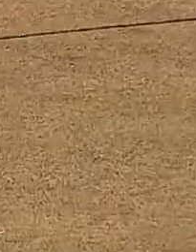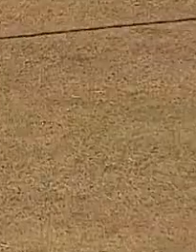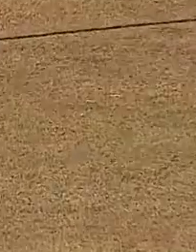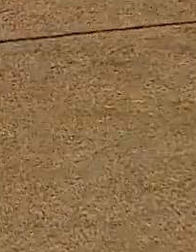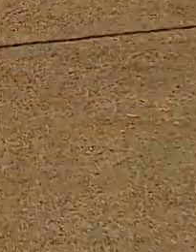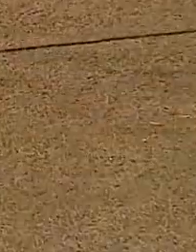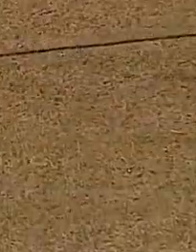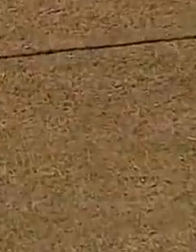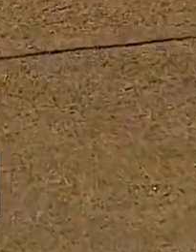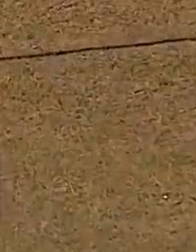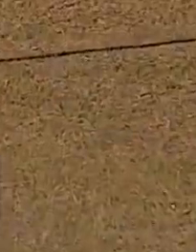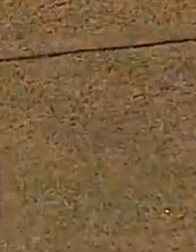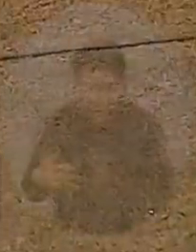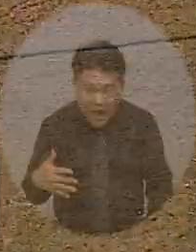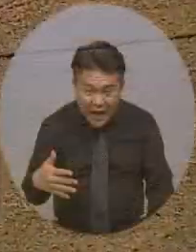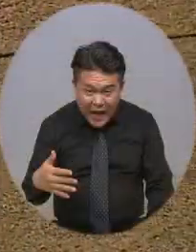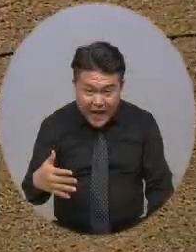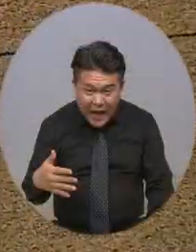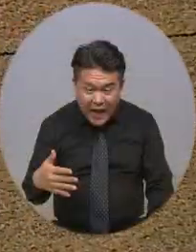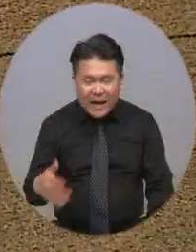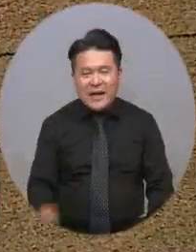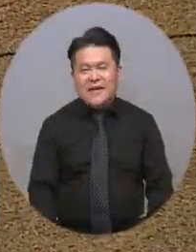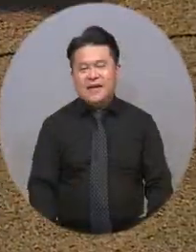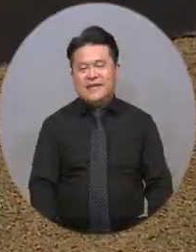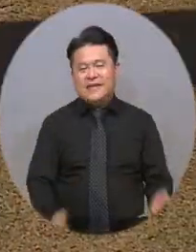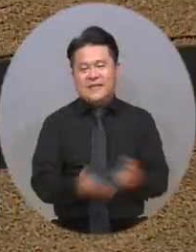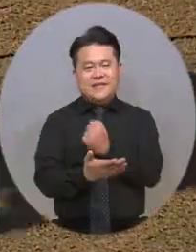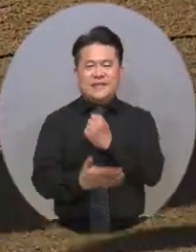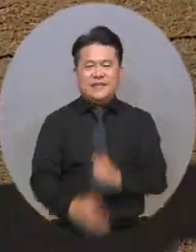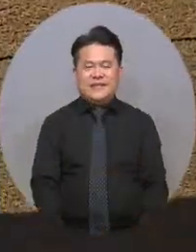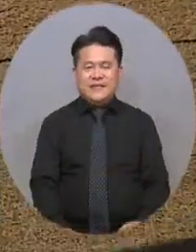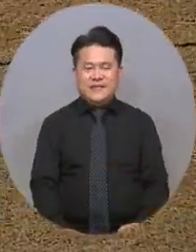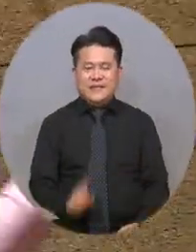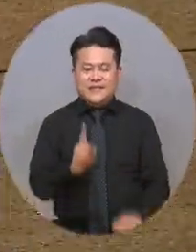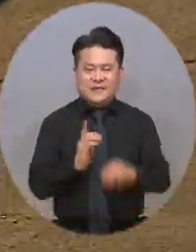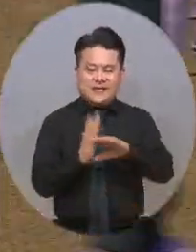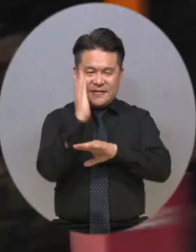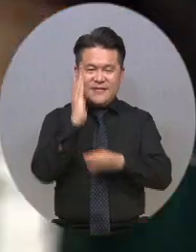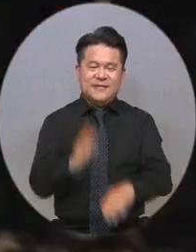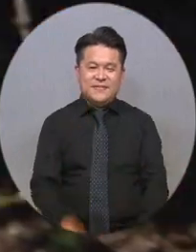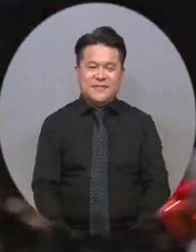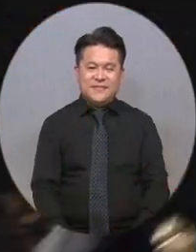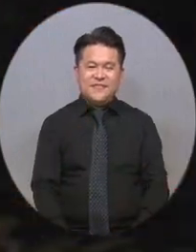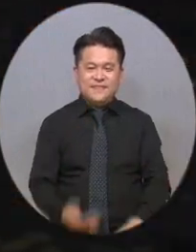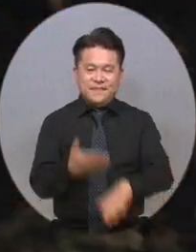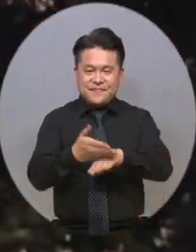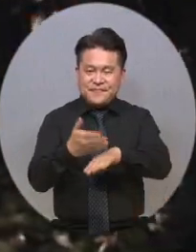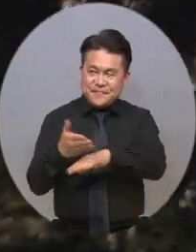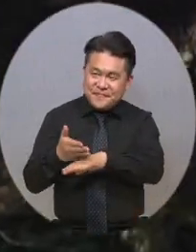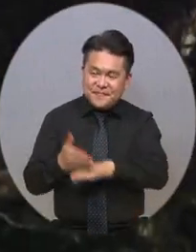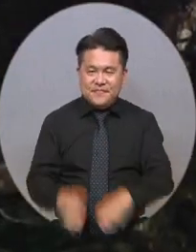아. 와, 오케이. 아이고, 나이스. 보기입니다. 와, 나이스. 감사합니다.